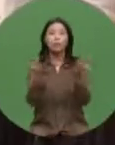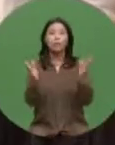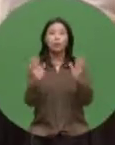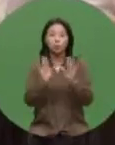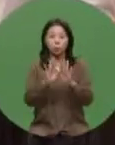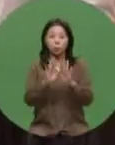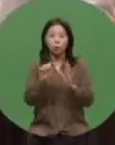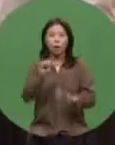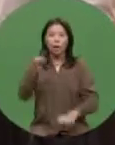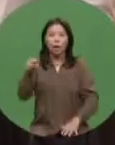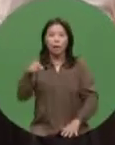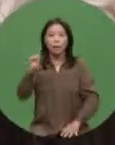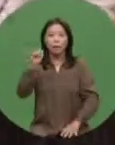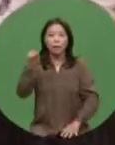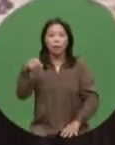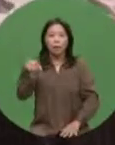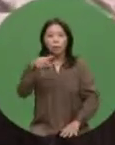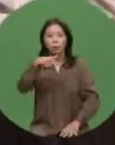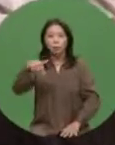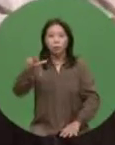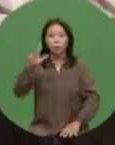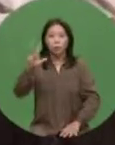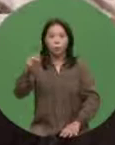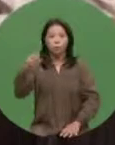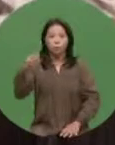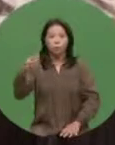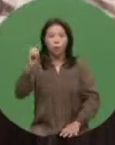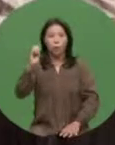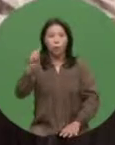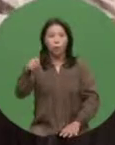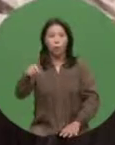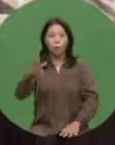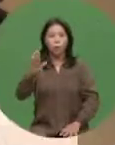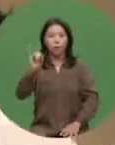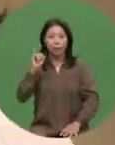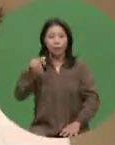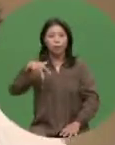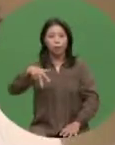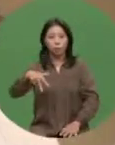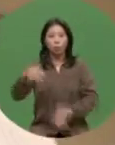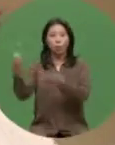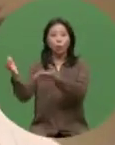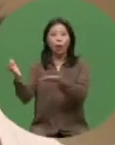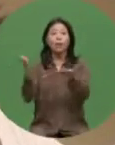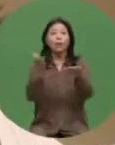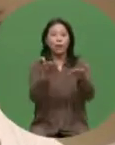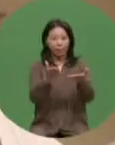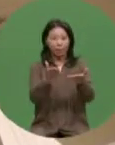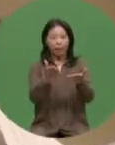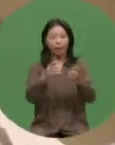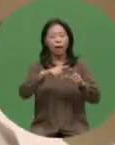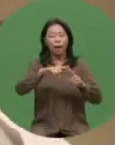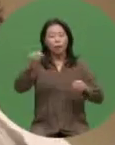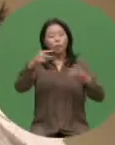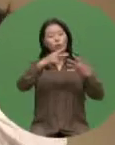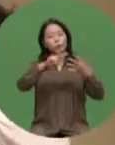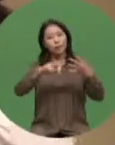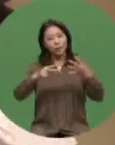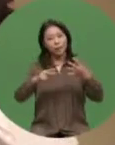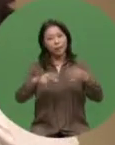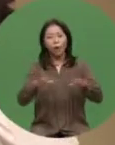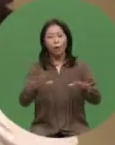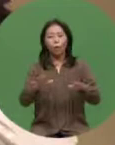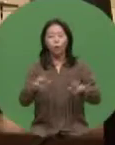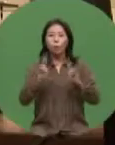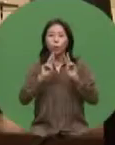アンサンブルグループアンサンブルミオソティスを招き、日本の四季や童謡などがメド